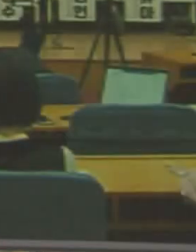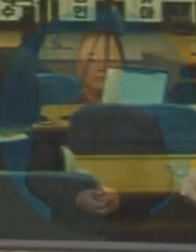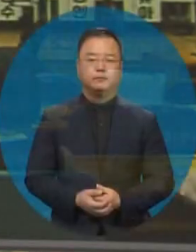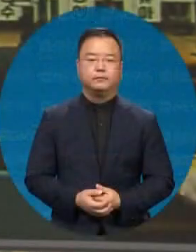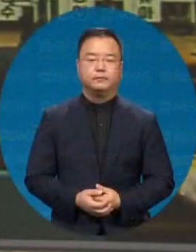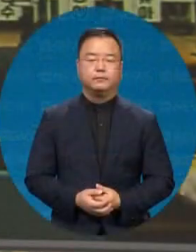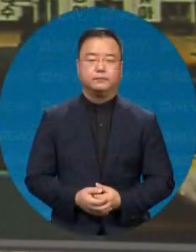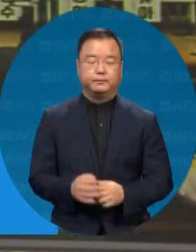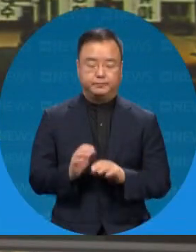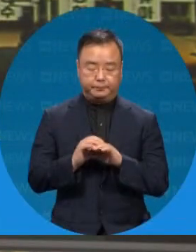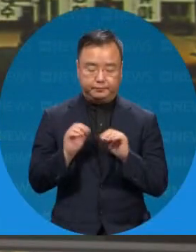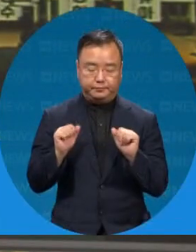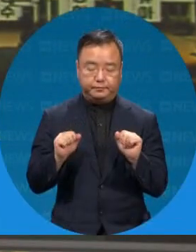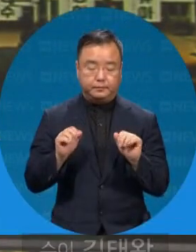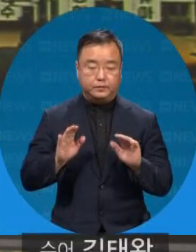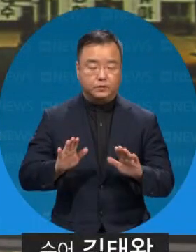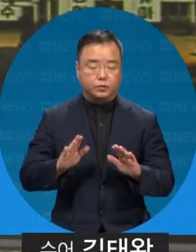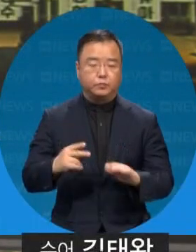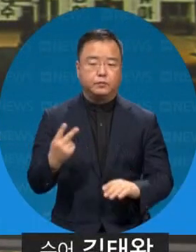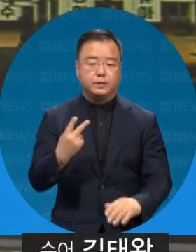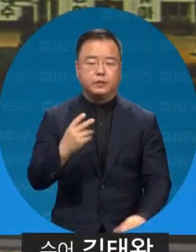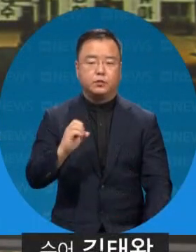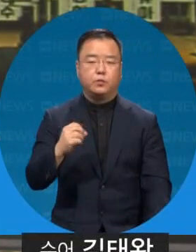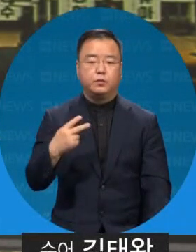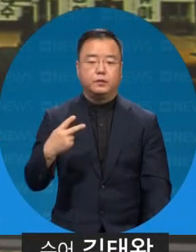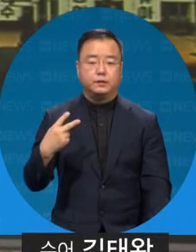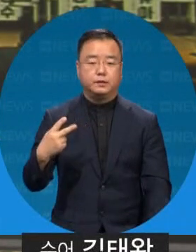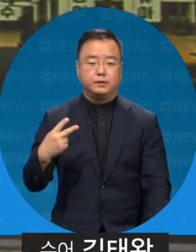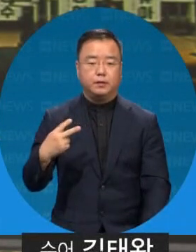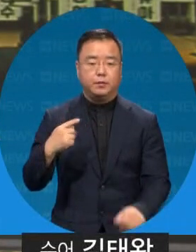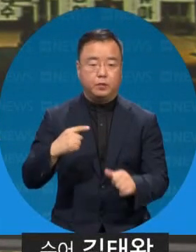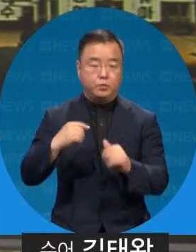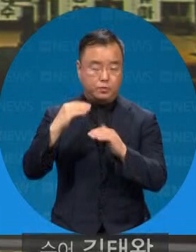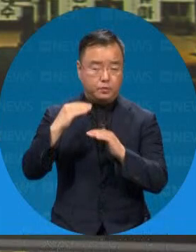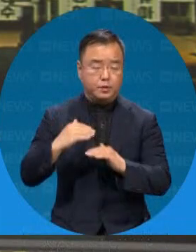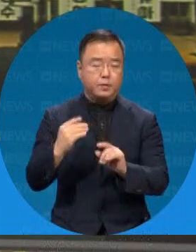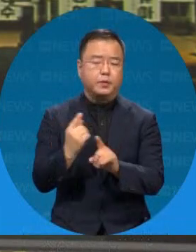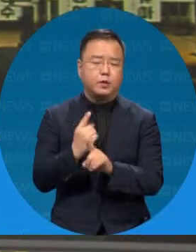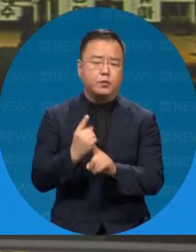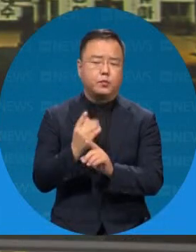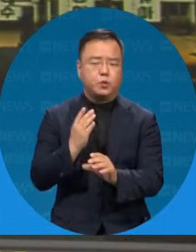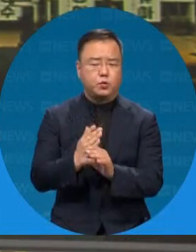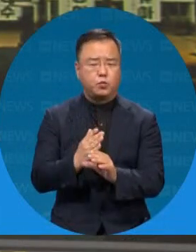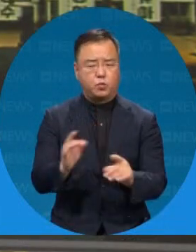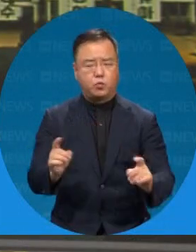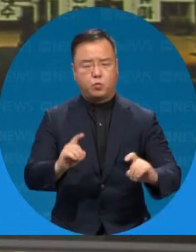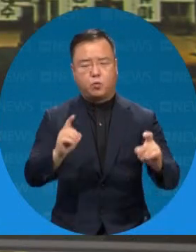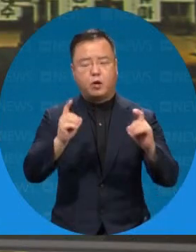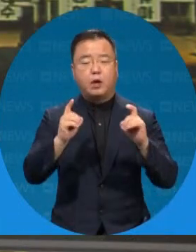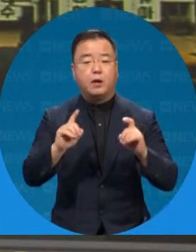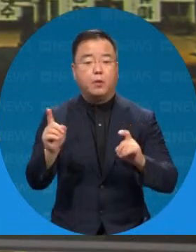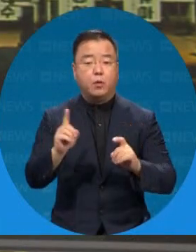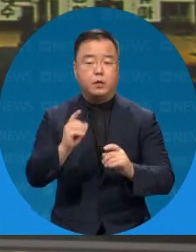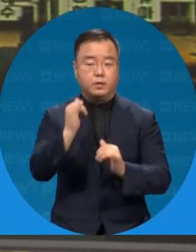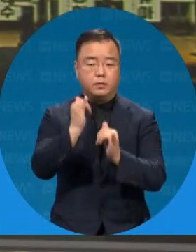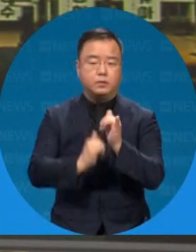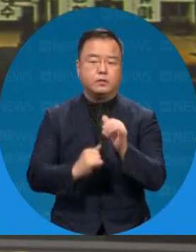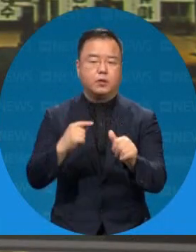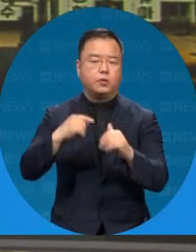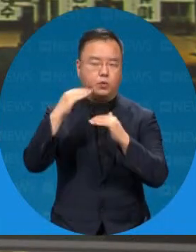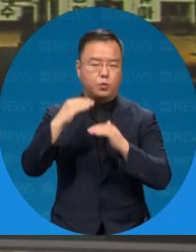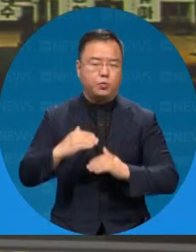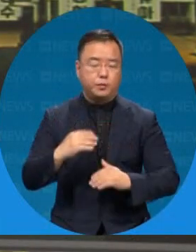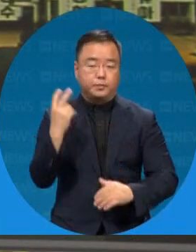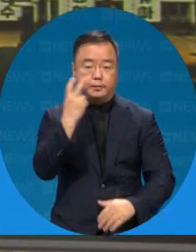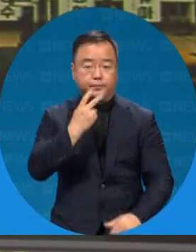오늘 EBS 뉴스는 2022 개정 교육과정 시안 가운데 논란의 중심에선 역사 교육과정을 살펴봅니다.